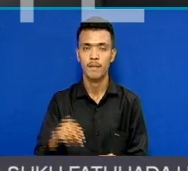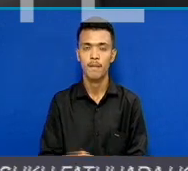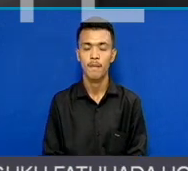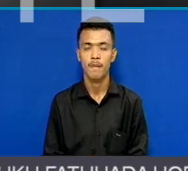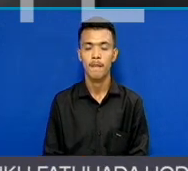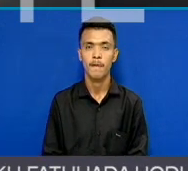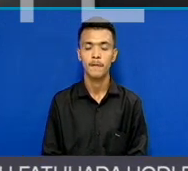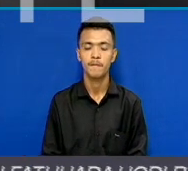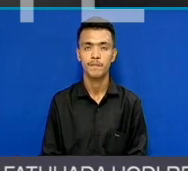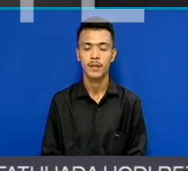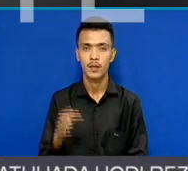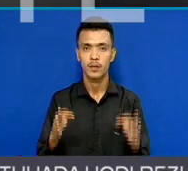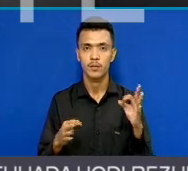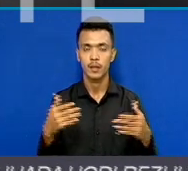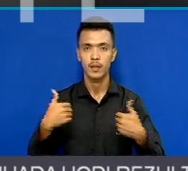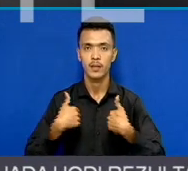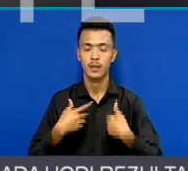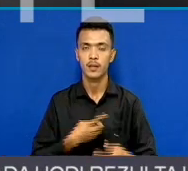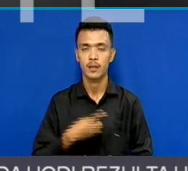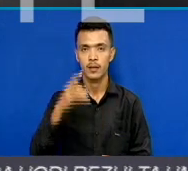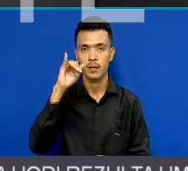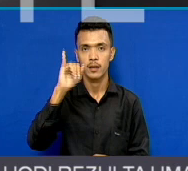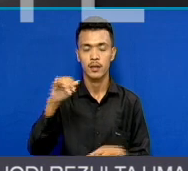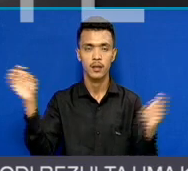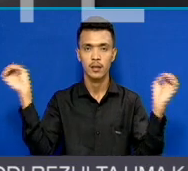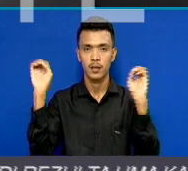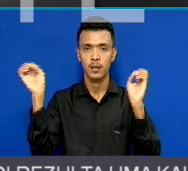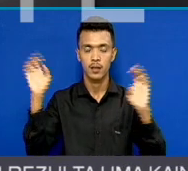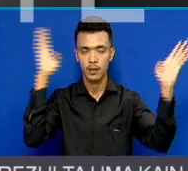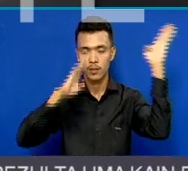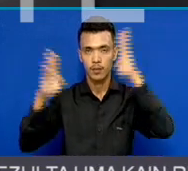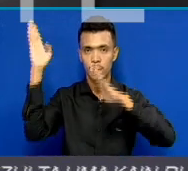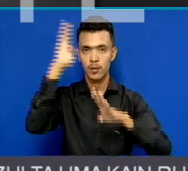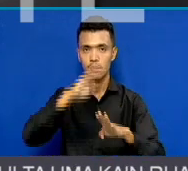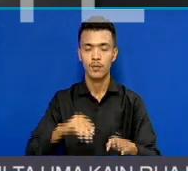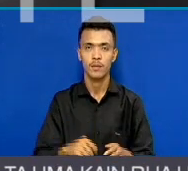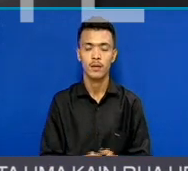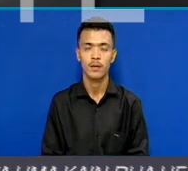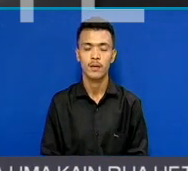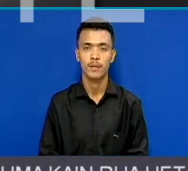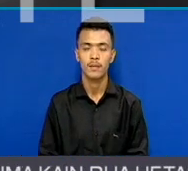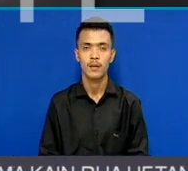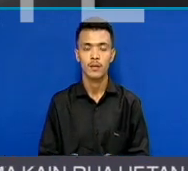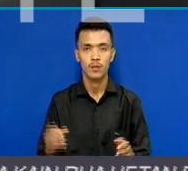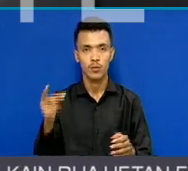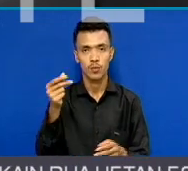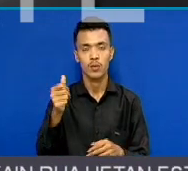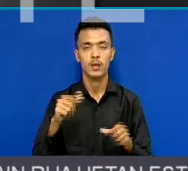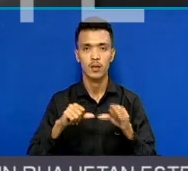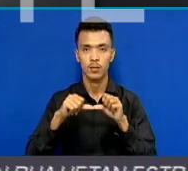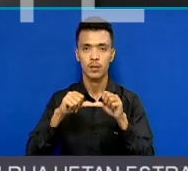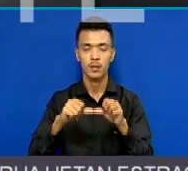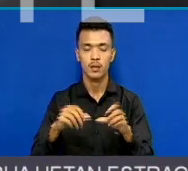biasa lebe iya jadi larang orang si la iya problem seri kikuan kikuan si acontece mai be amil pronto